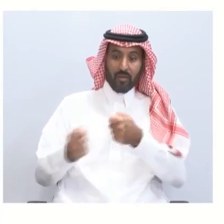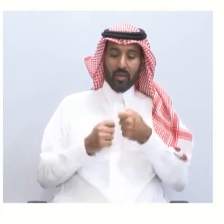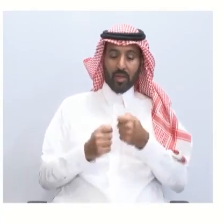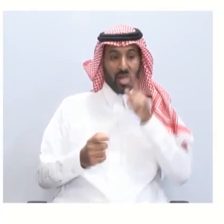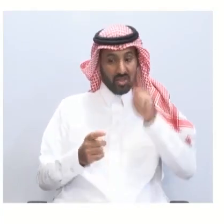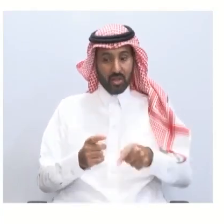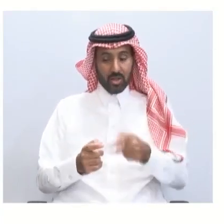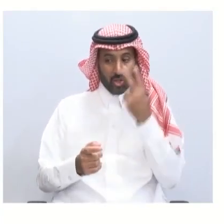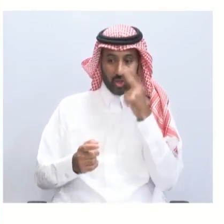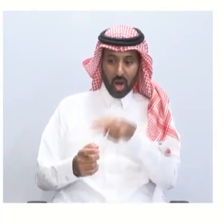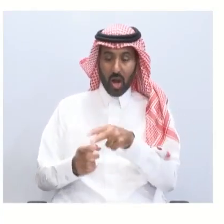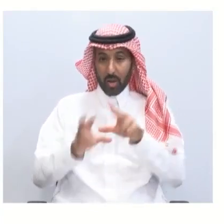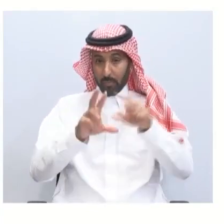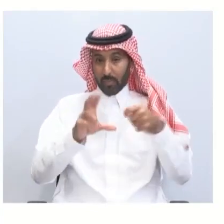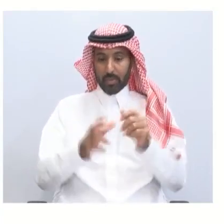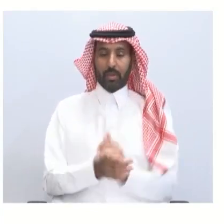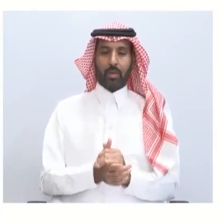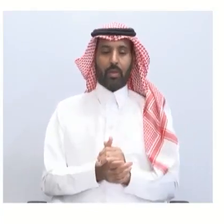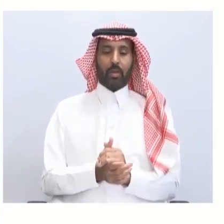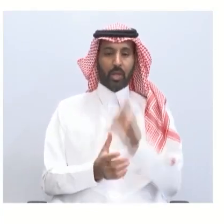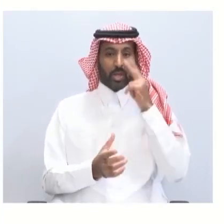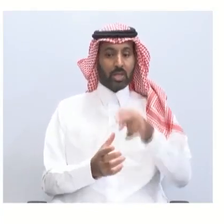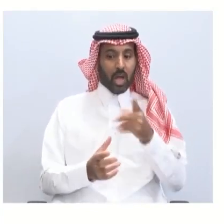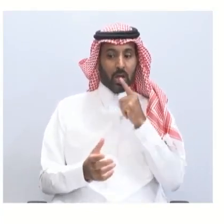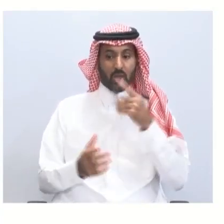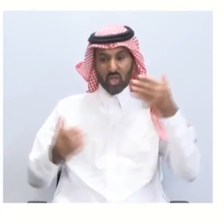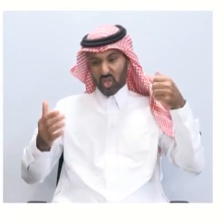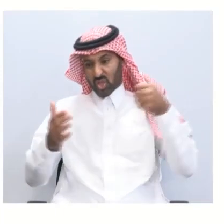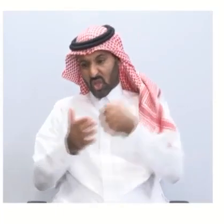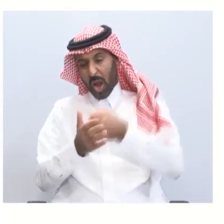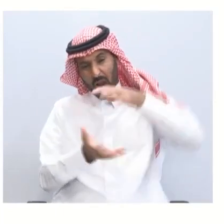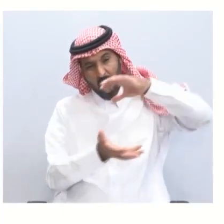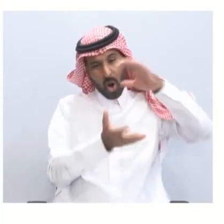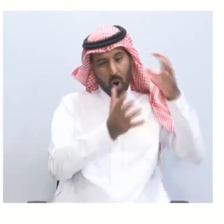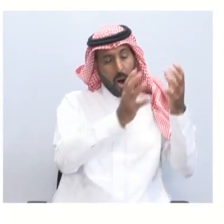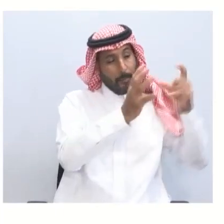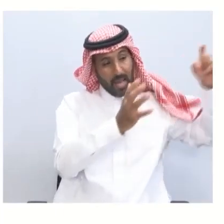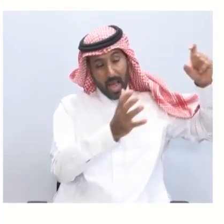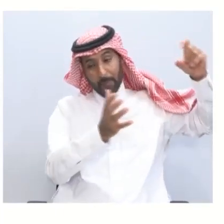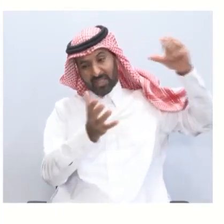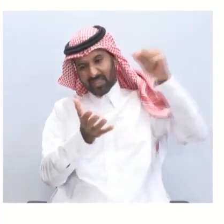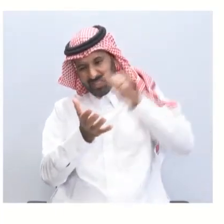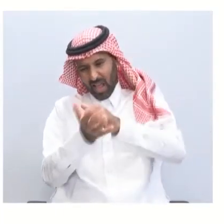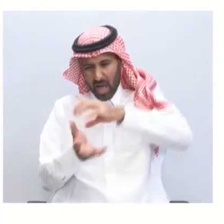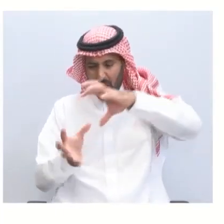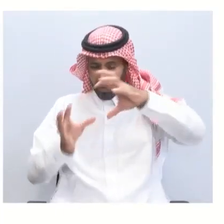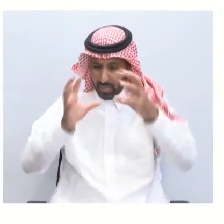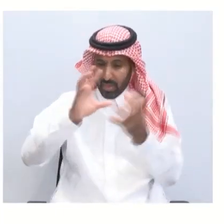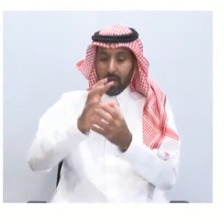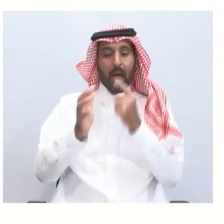كذلك شاهد مثال اخ شاهد اصطدام كوكب القمر بالارض قبل